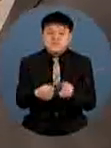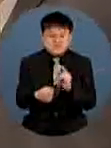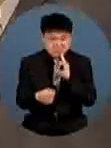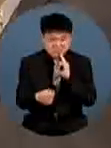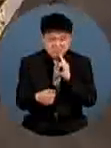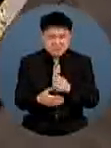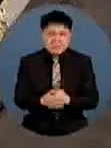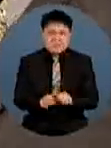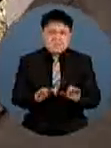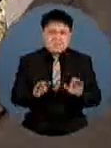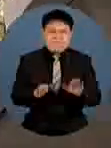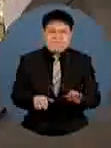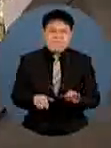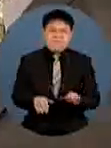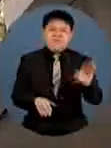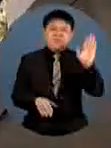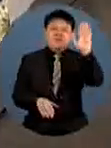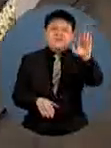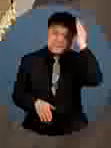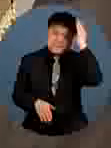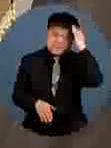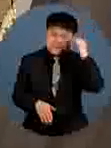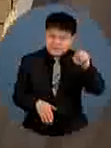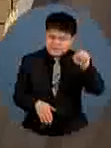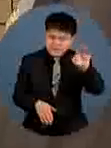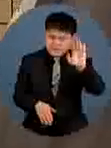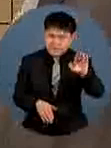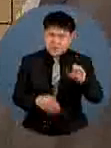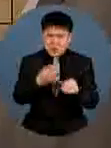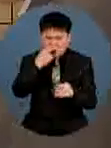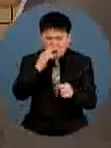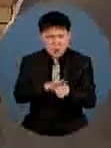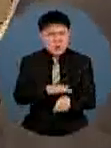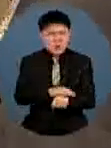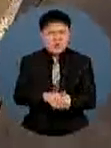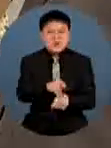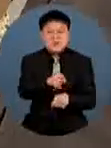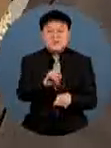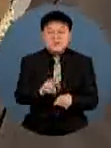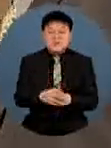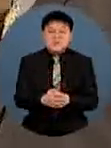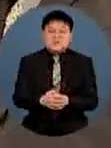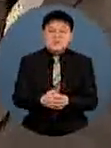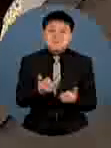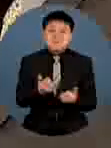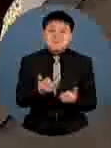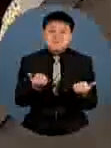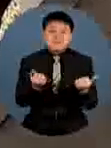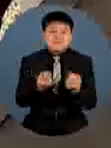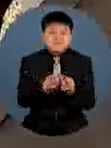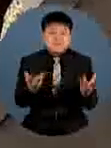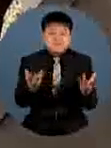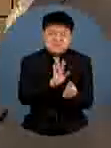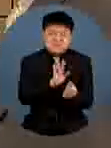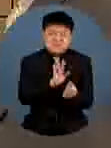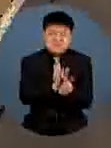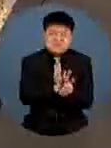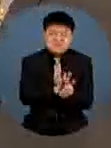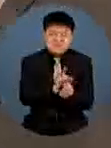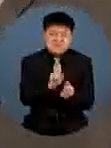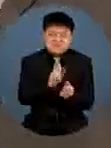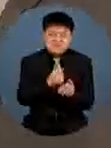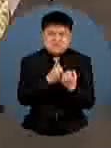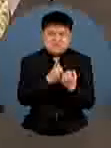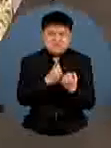자, 여기서 이렇게 치중을 갔습니다. 이게 이제 기가 막힌 수였는데요. 치중을 가니까 치받을 수밖에 없습니다. 이때 어떤